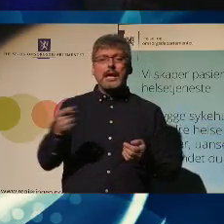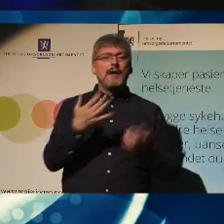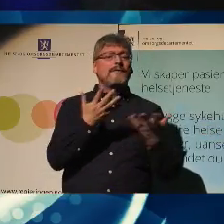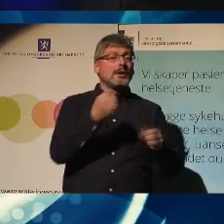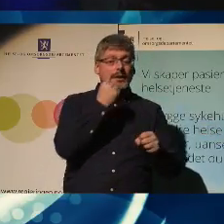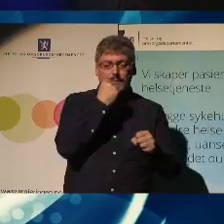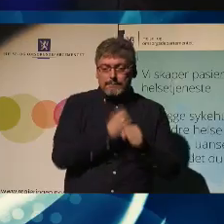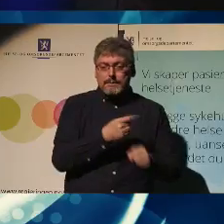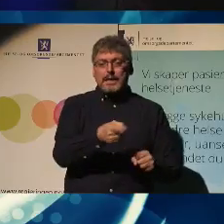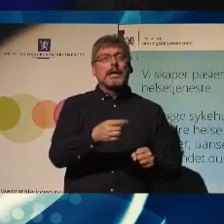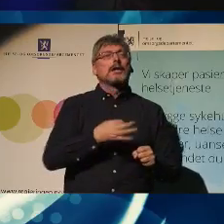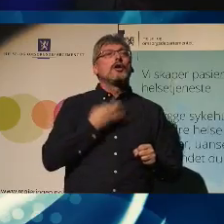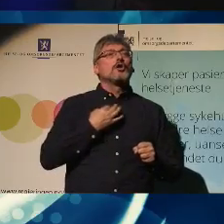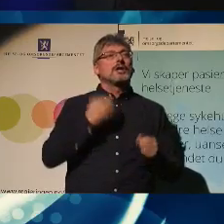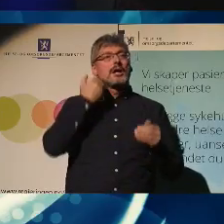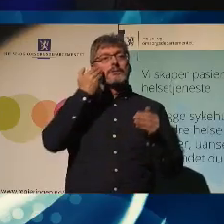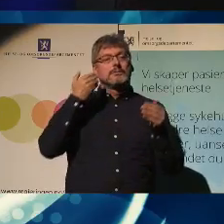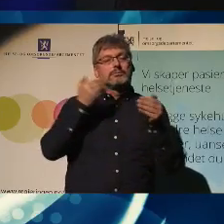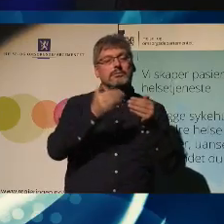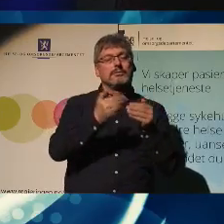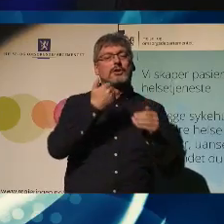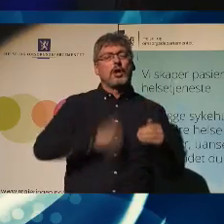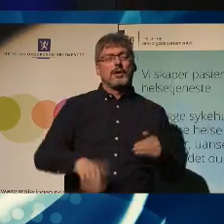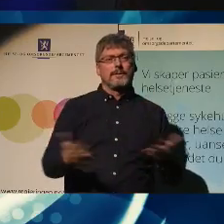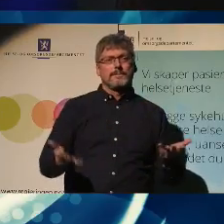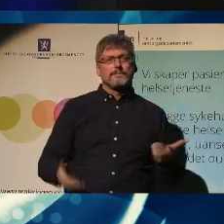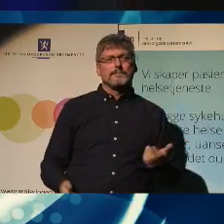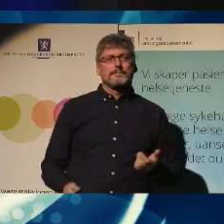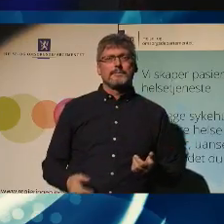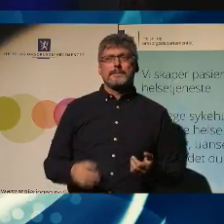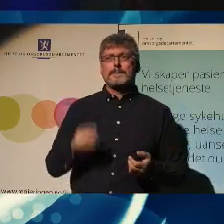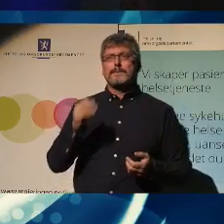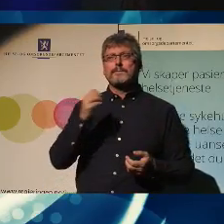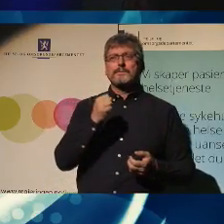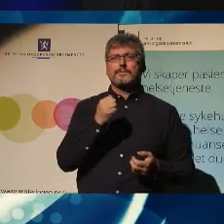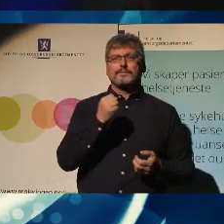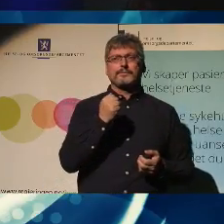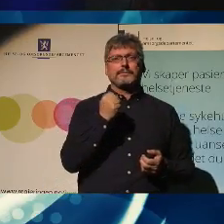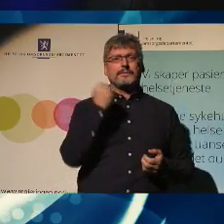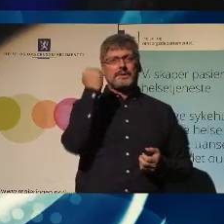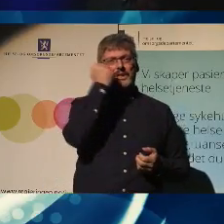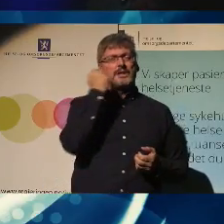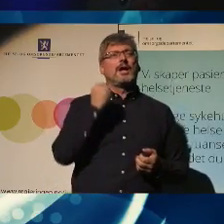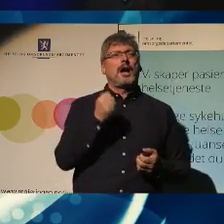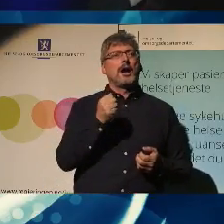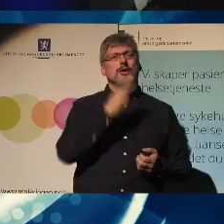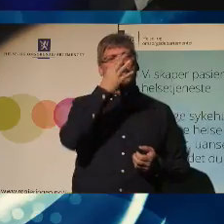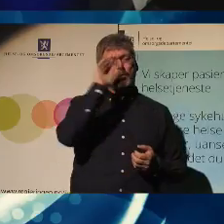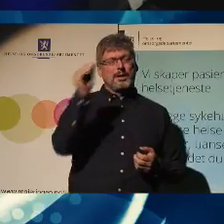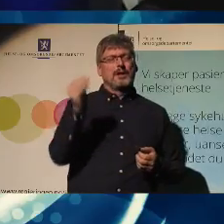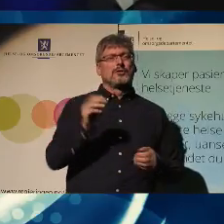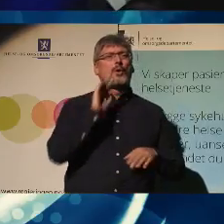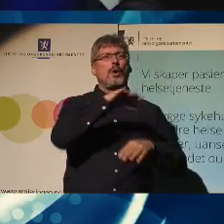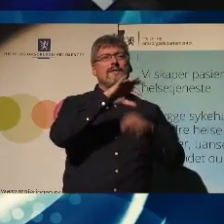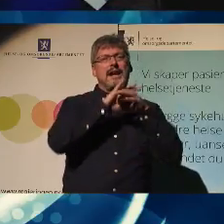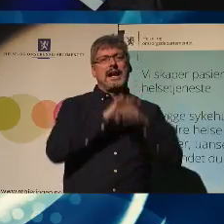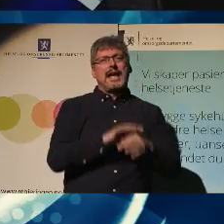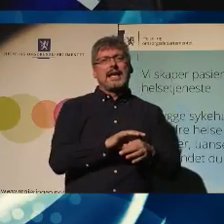seg inn i døden. Are Nordmann, som overlege